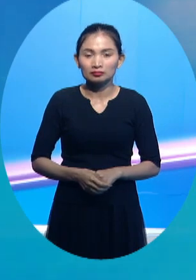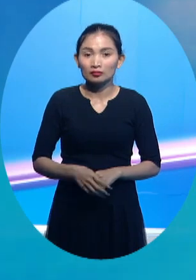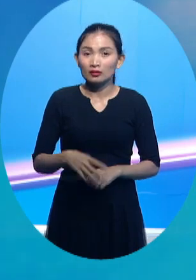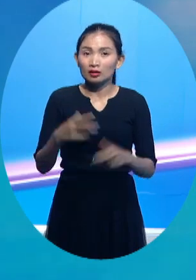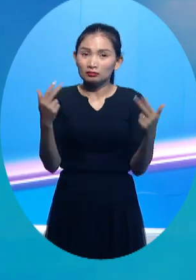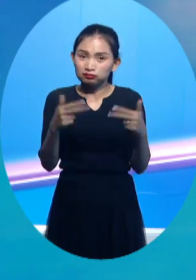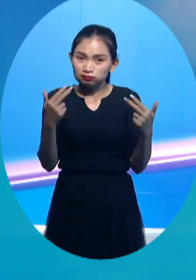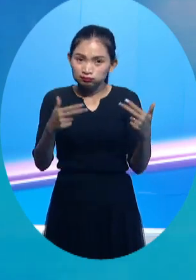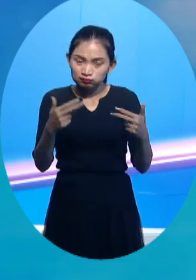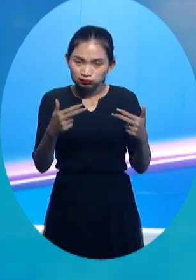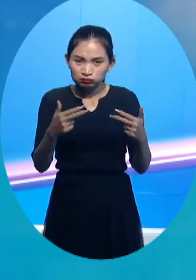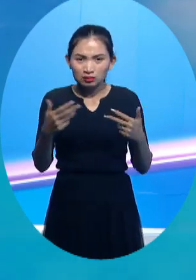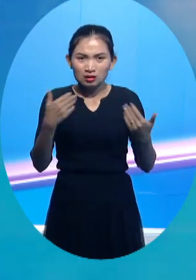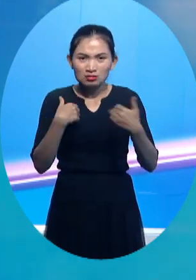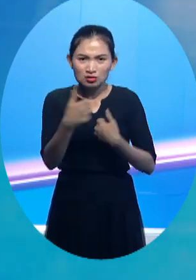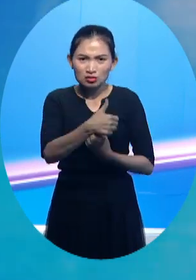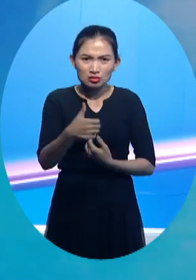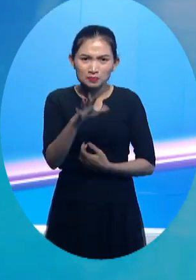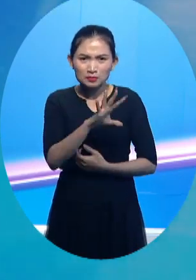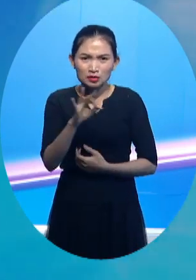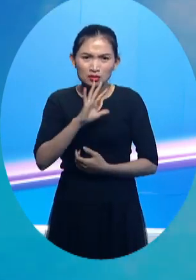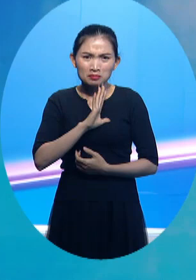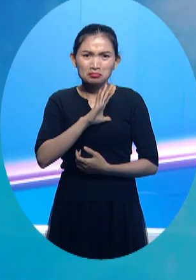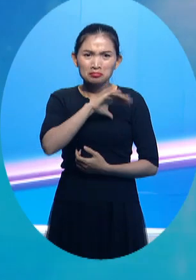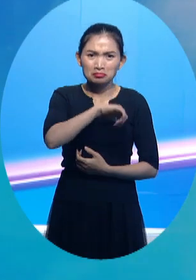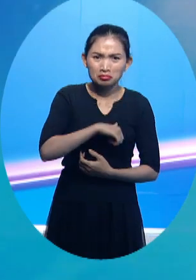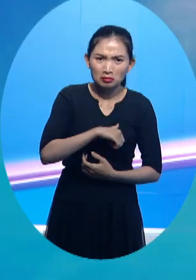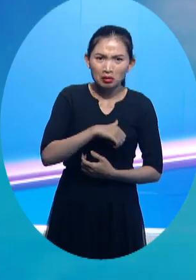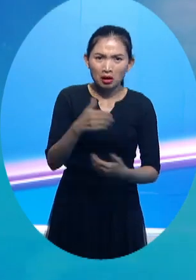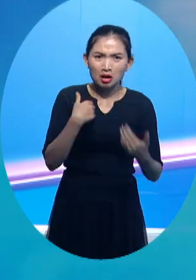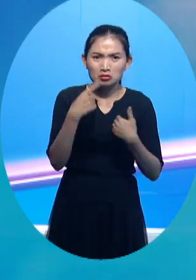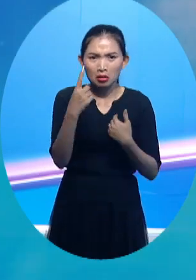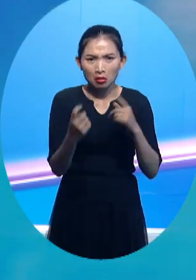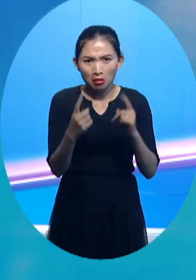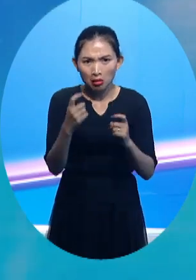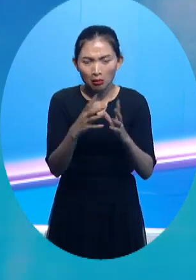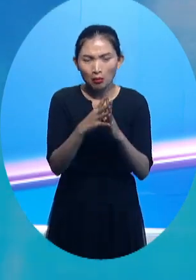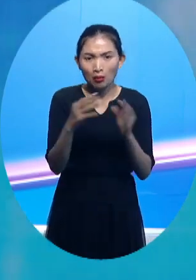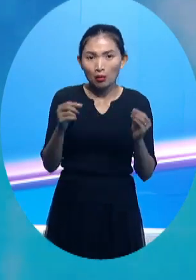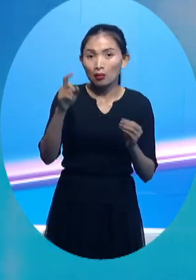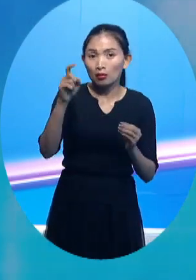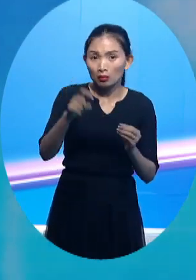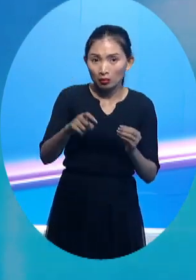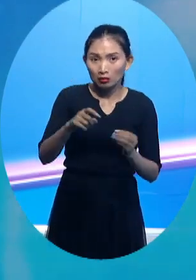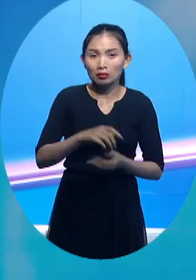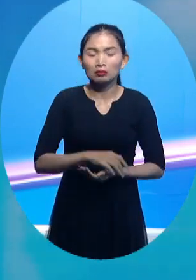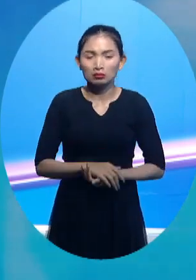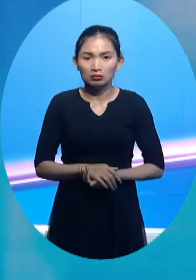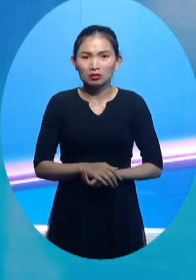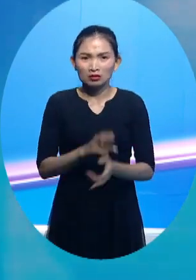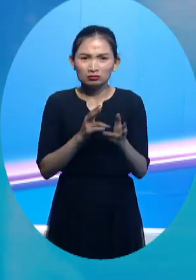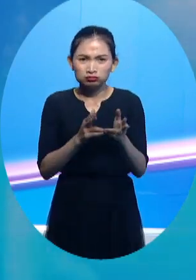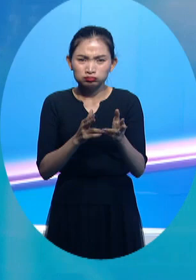vong cho dân thường Palestine trong ngày 2 tháng 1 tổ chức trang l Liêm đạo Palestine prcs cho biết đã bị không kích trúng trụ sở tại